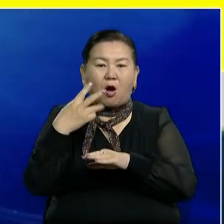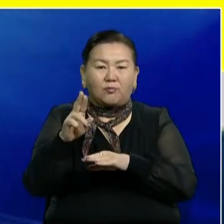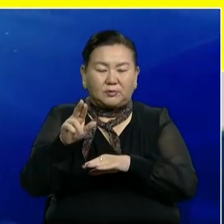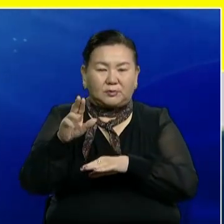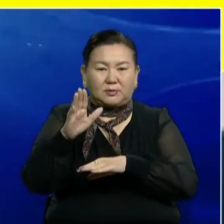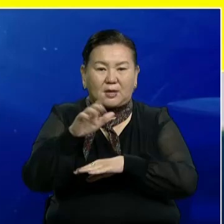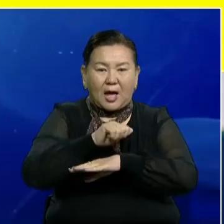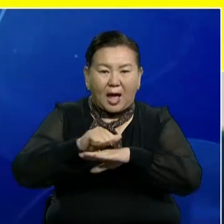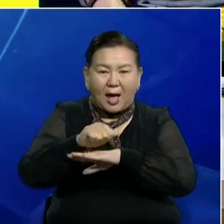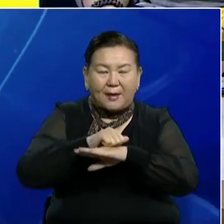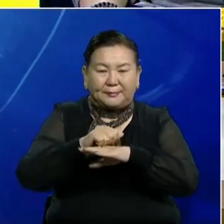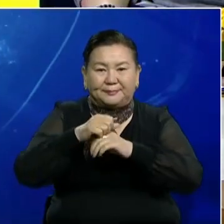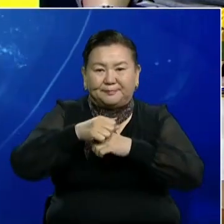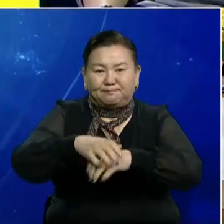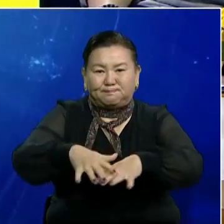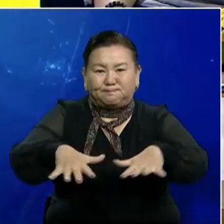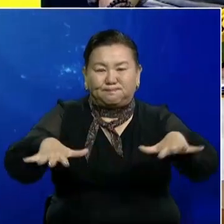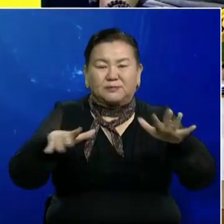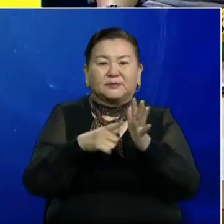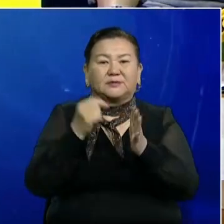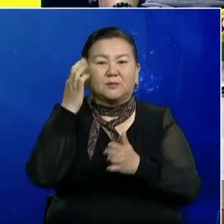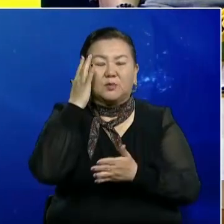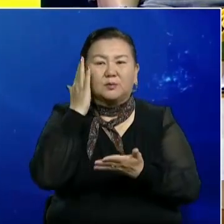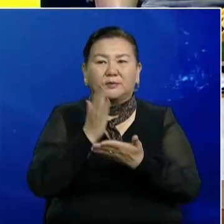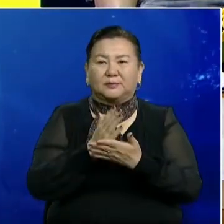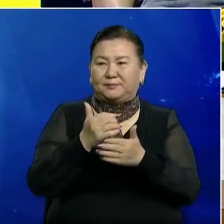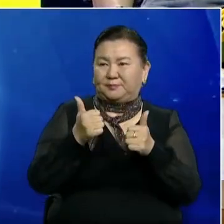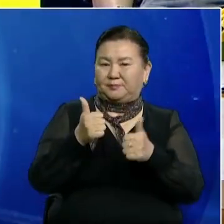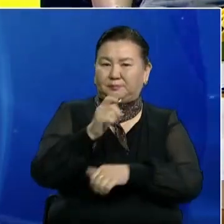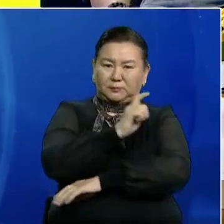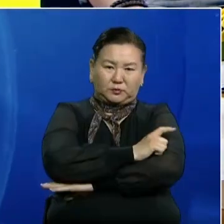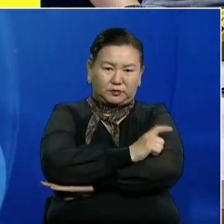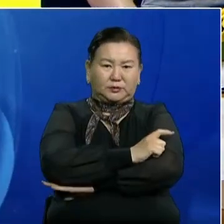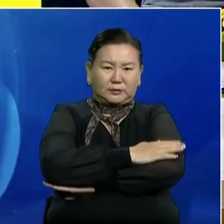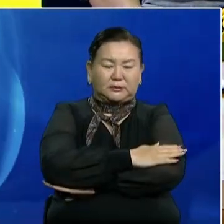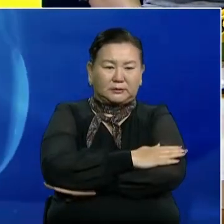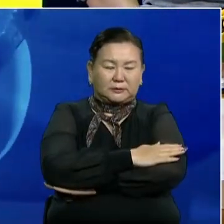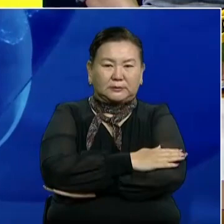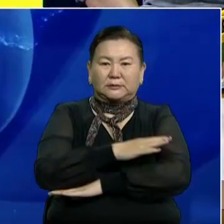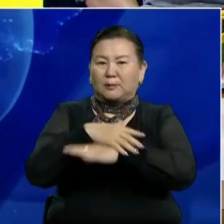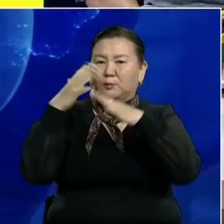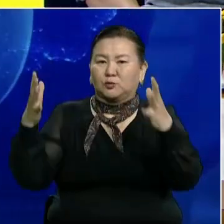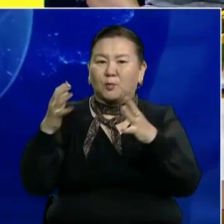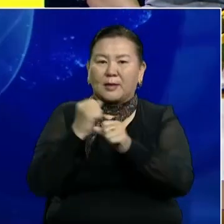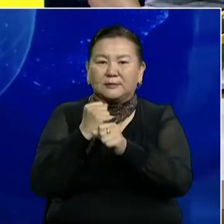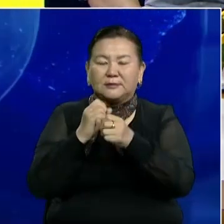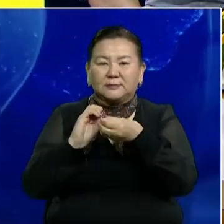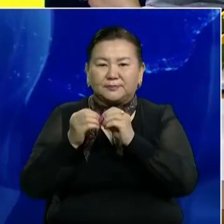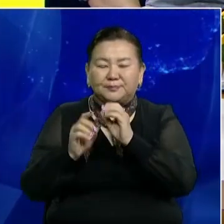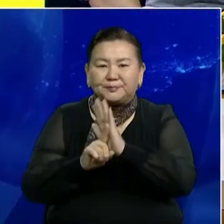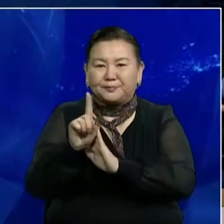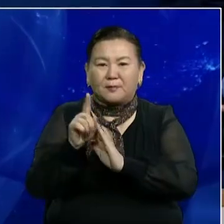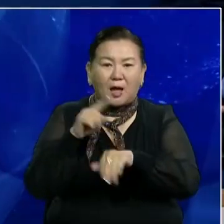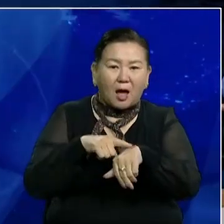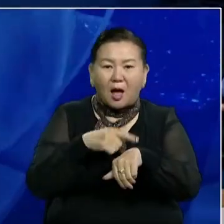бодсон. Хөөх та нар чинь ямар их энэ хичээлийн ажгаар бас ямар том ажлыг ингээд эхлүүлчихэе гэж байгаа юм бэ? Ер нь амжиж